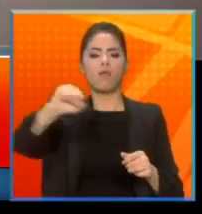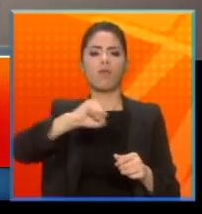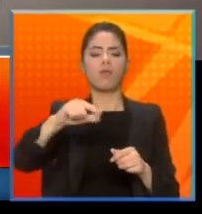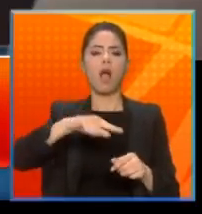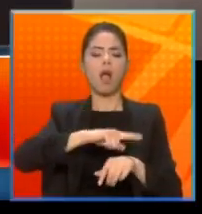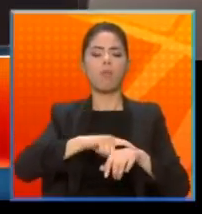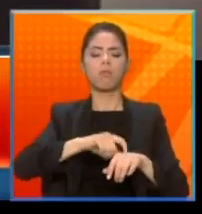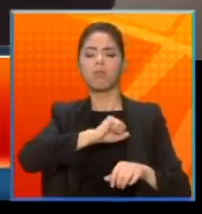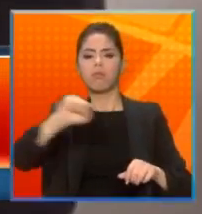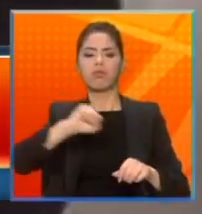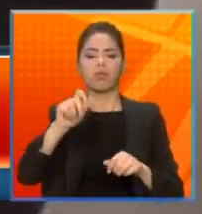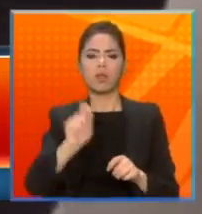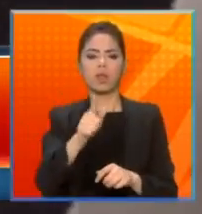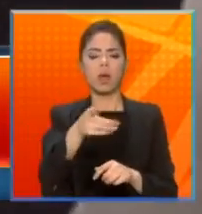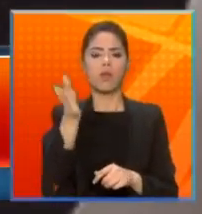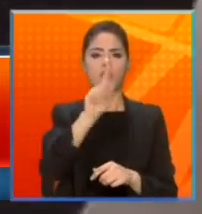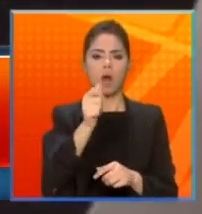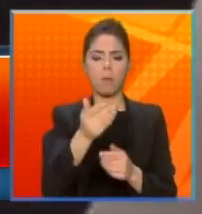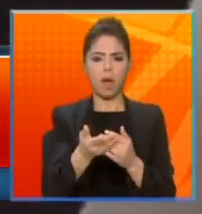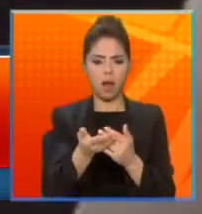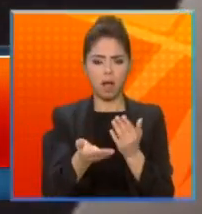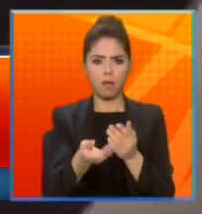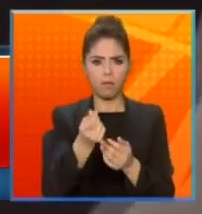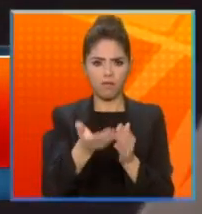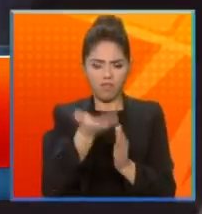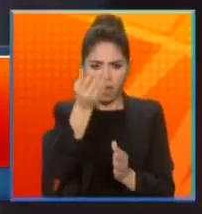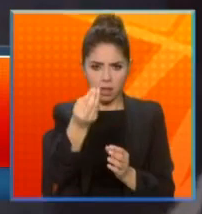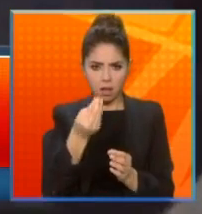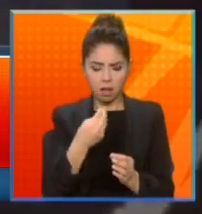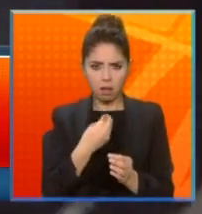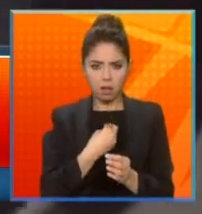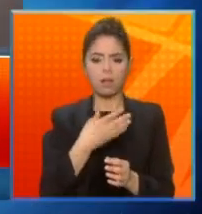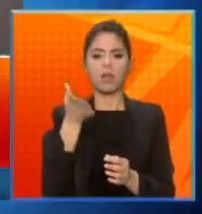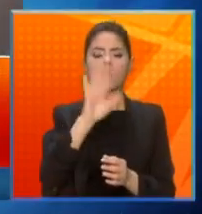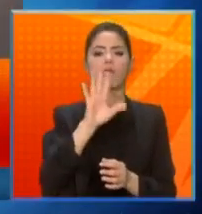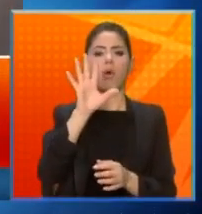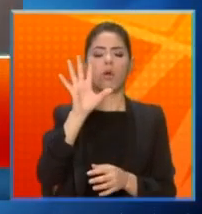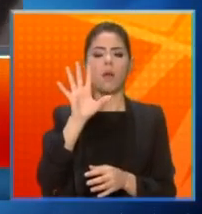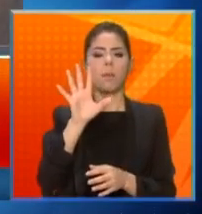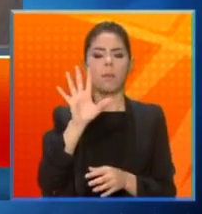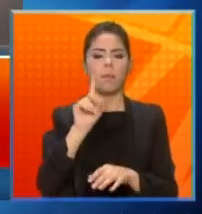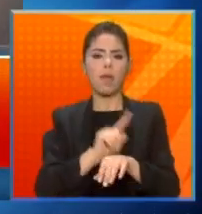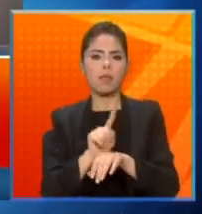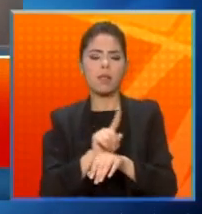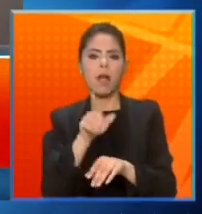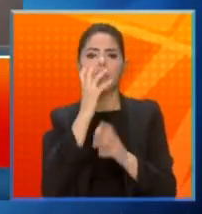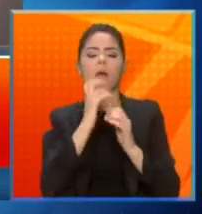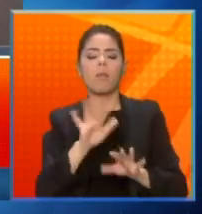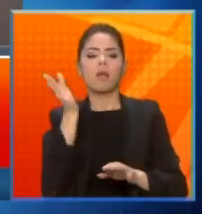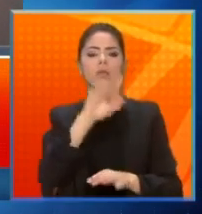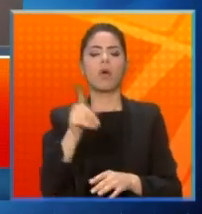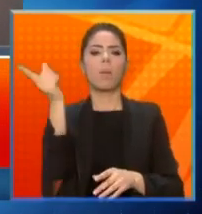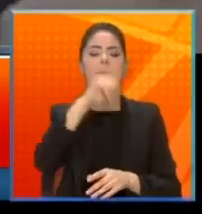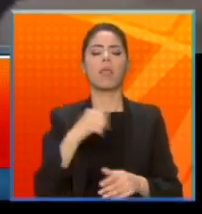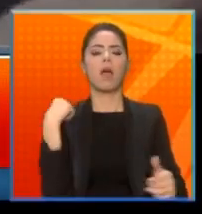Ardından ödemesini yapıp para üstünü almak için bekledi. Sadece 5 saniye süren bekleme sırasında da sabredememiş olacak ki makineye bir kez